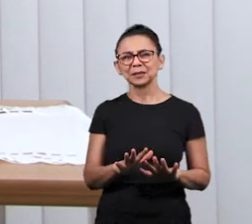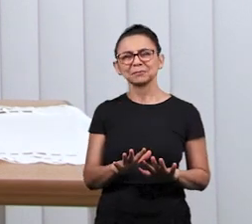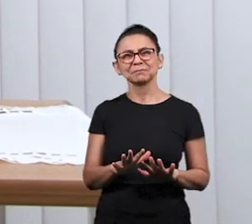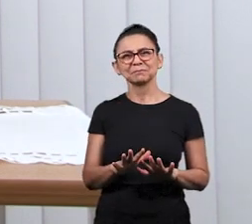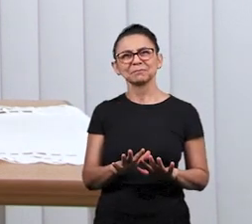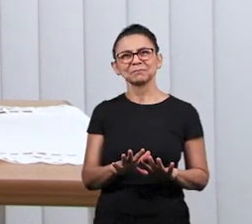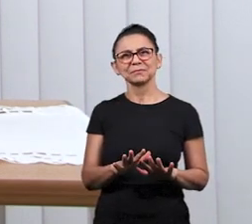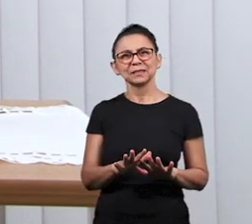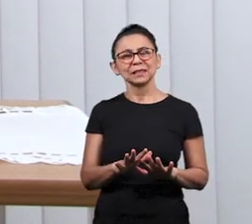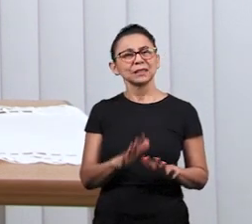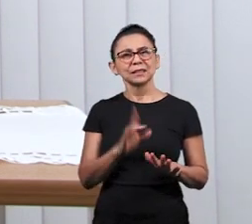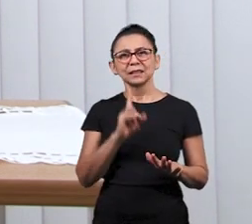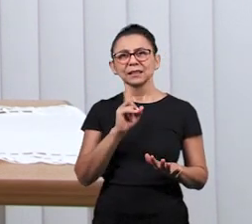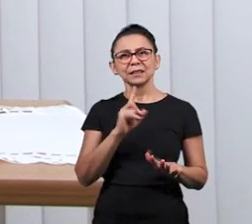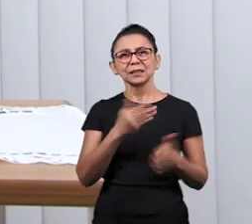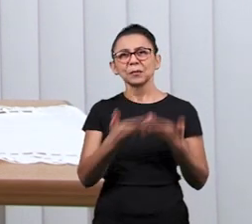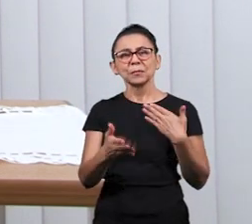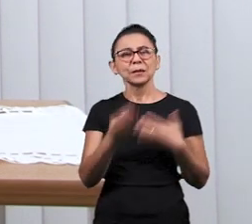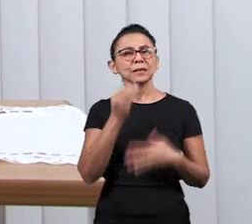лучшее для тебя.